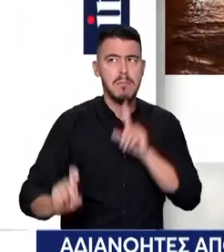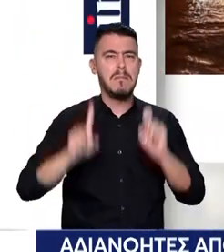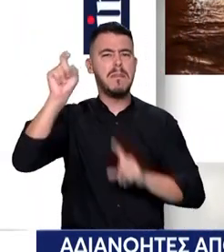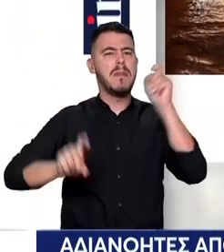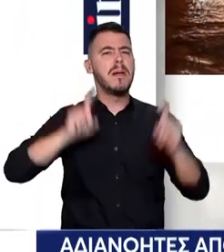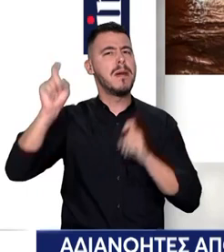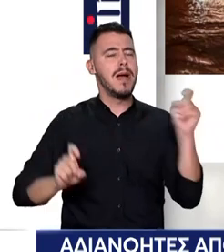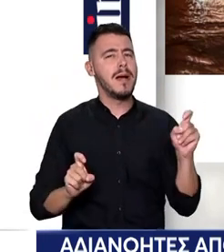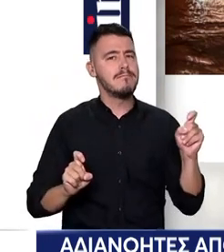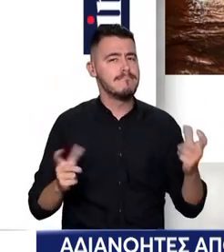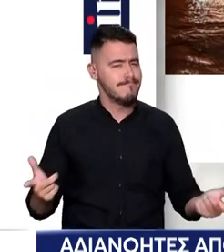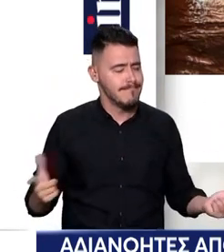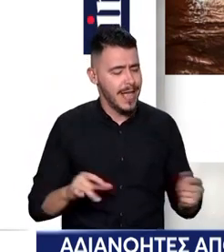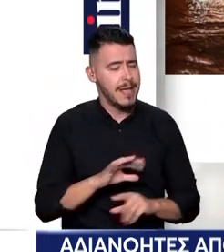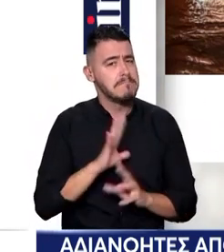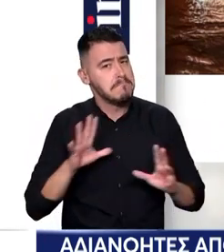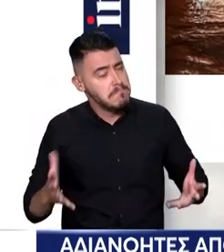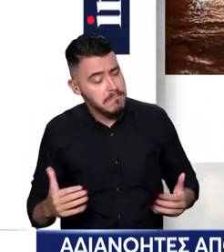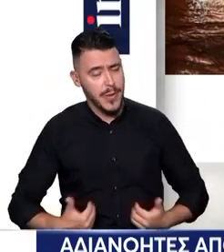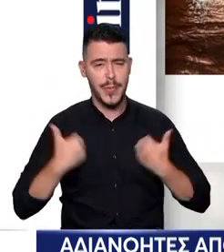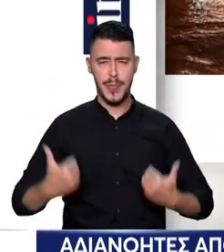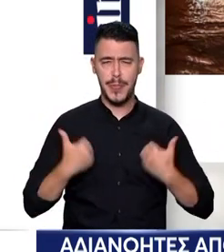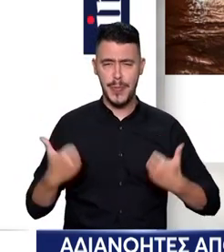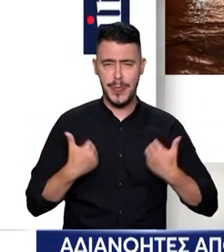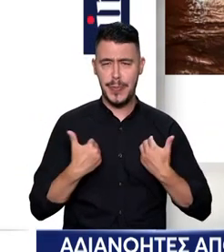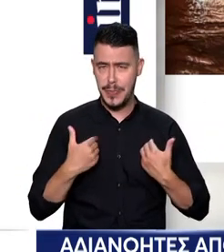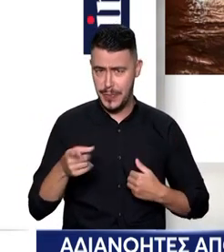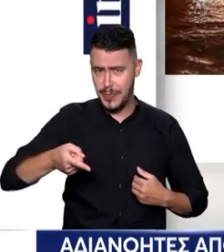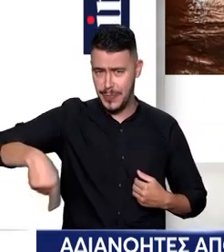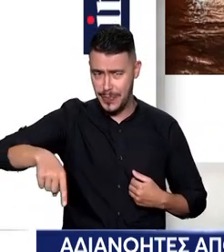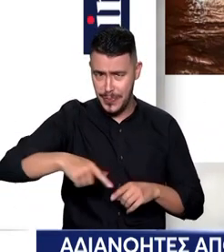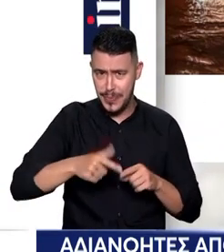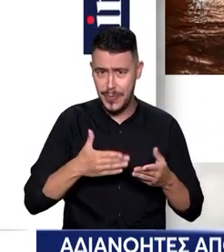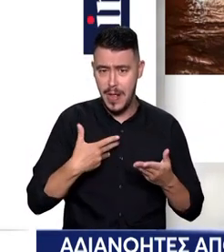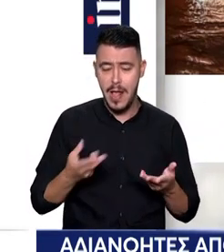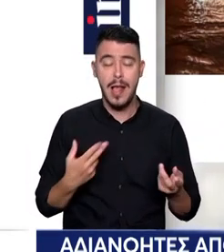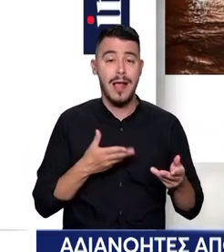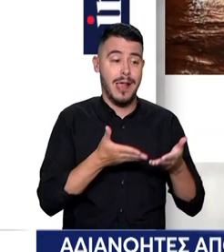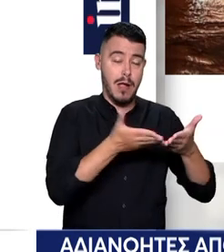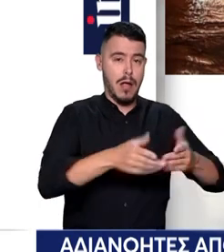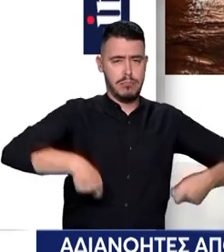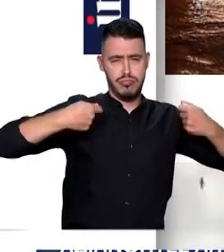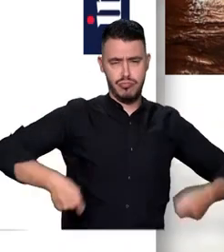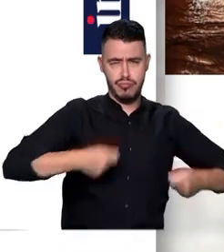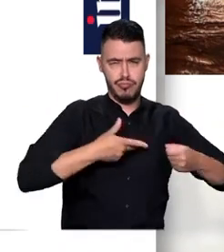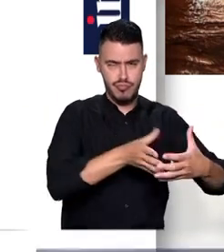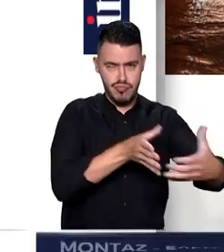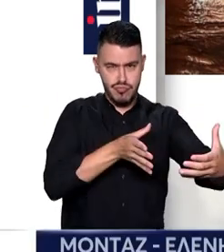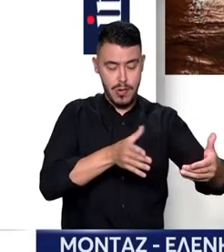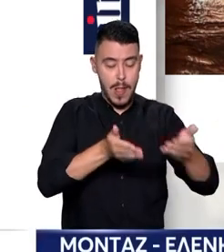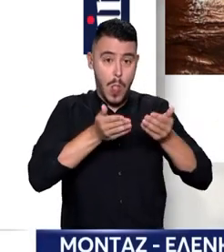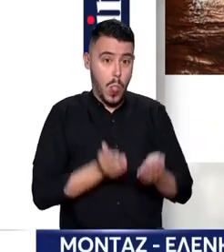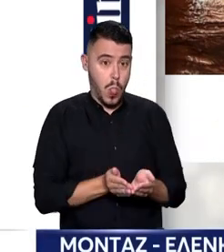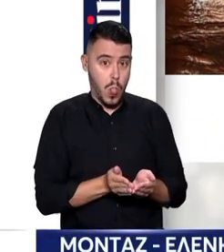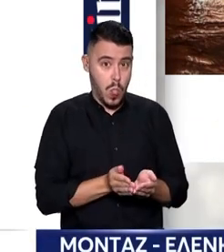τις γουρούνες να χρησιμοποίησαν κάποιοι από τους νεαρούς επιβάτες της Θαλαμιγού και ύστερα το φουσκωτό σκάφος Τέντερ να έσπευσε προς